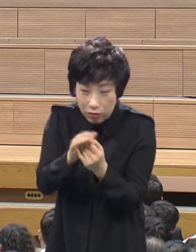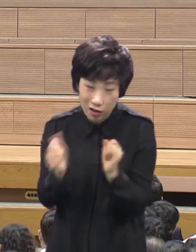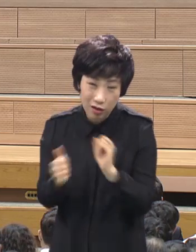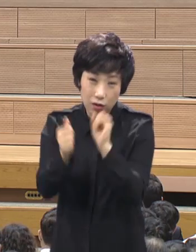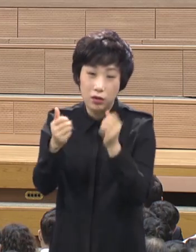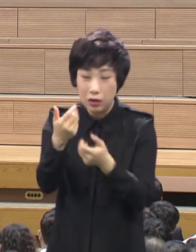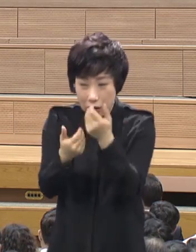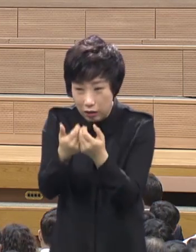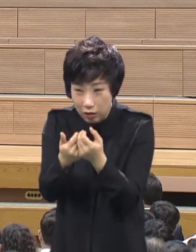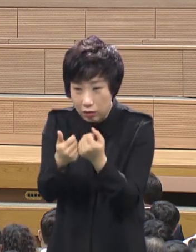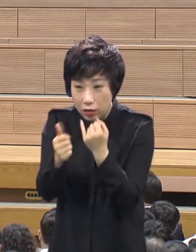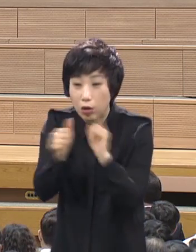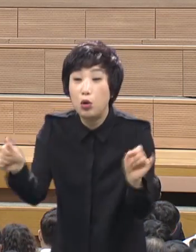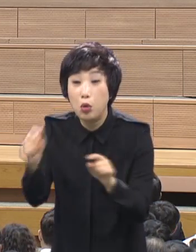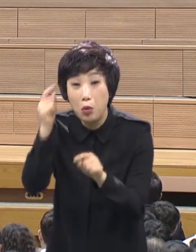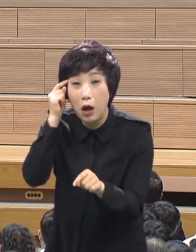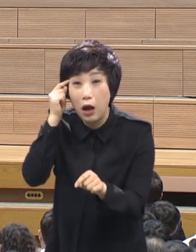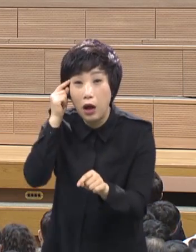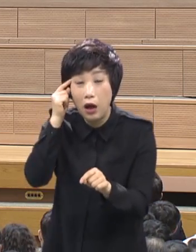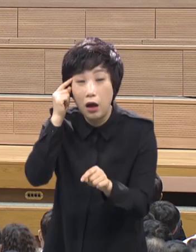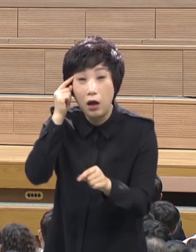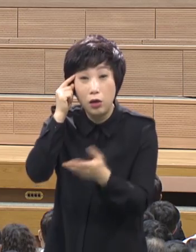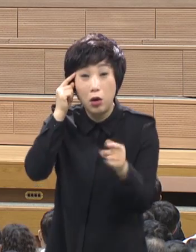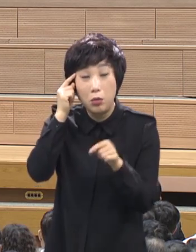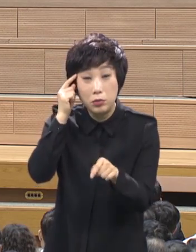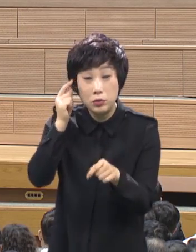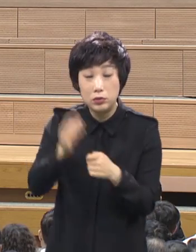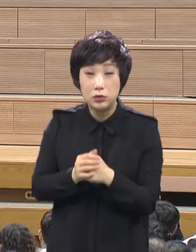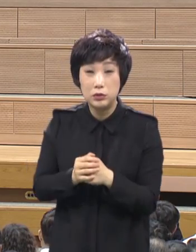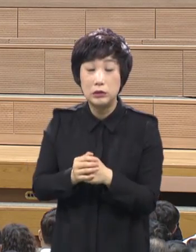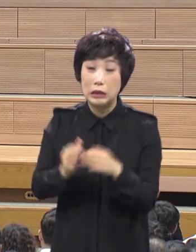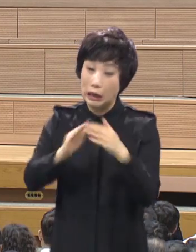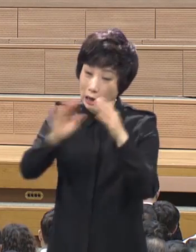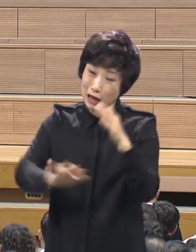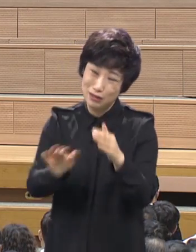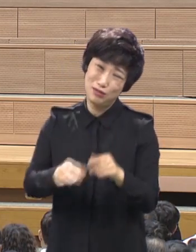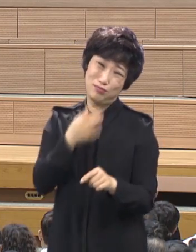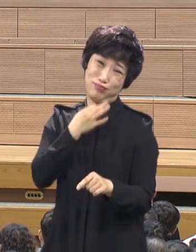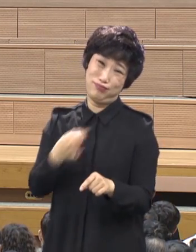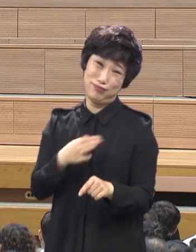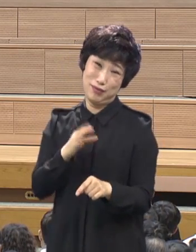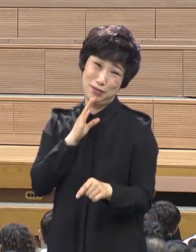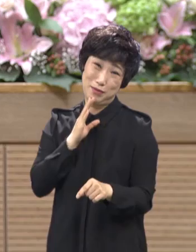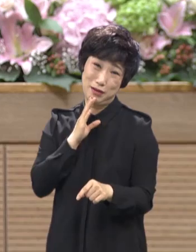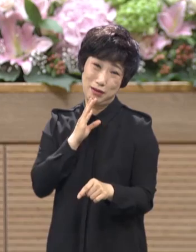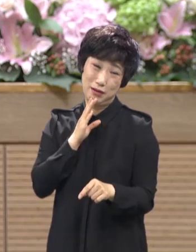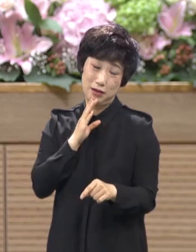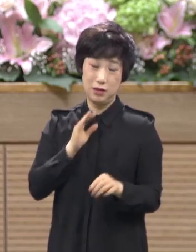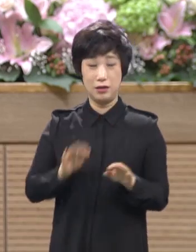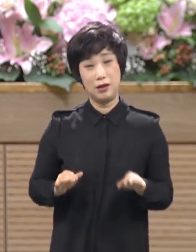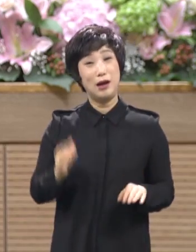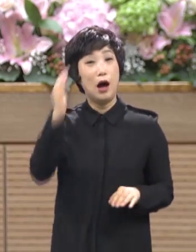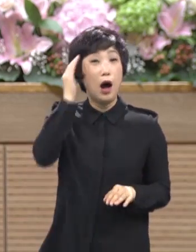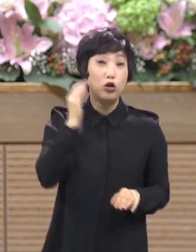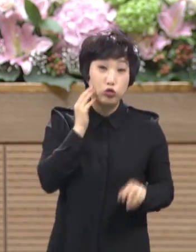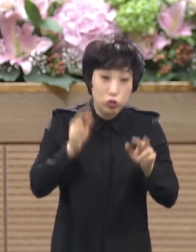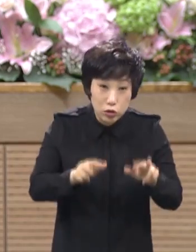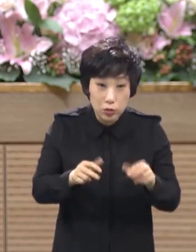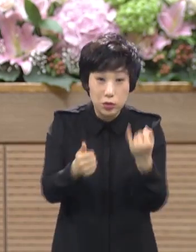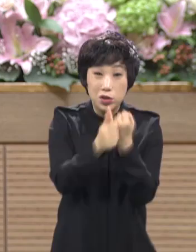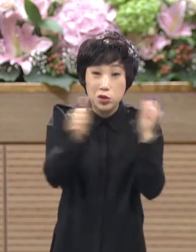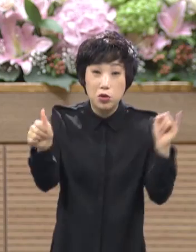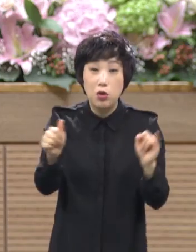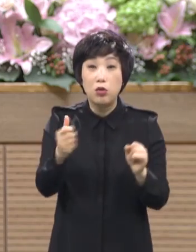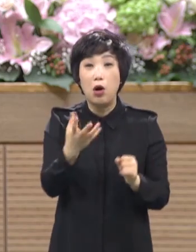못 살겠다고 할 때는 그게 얼마나 그 가정이 불행합니까? 그래도 우리나라의 이혼율이